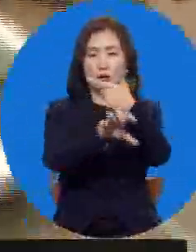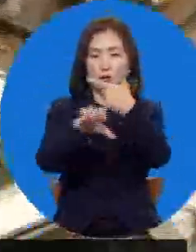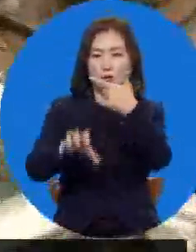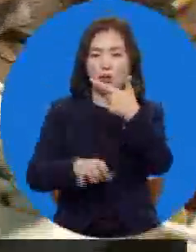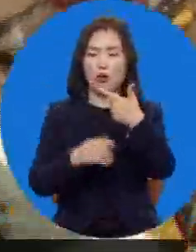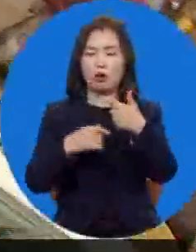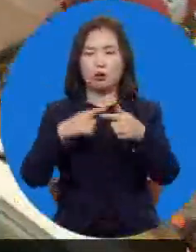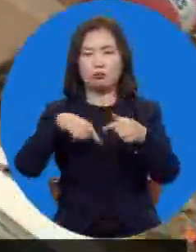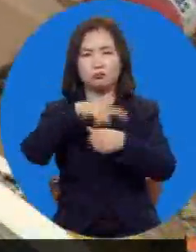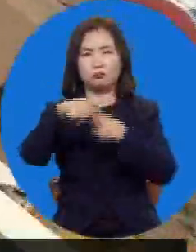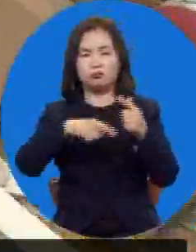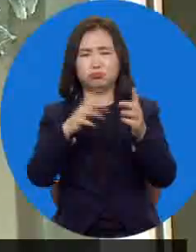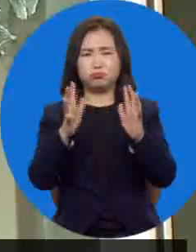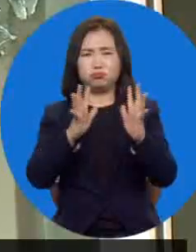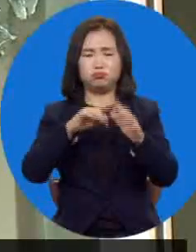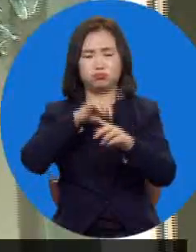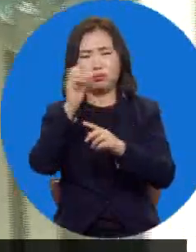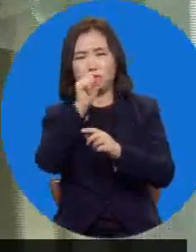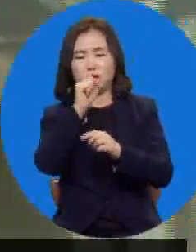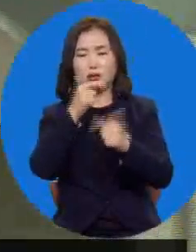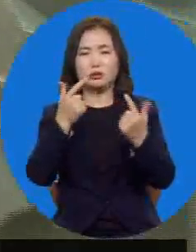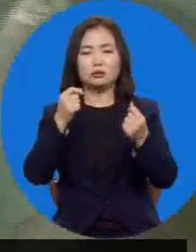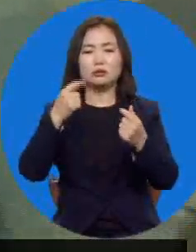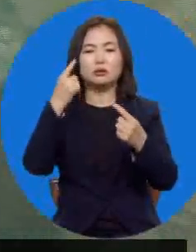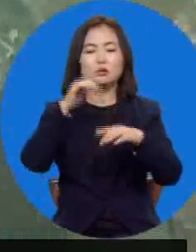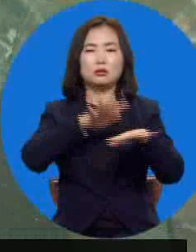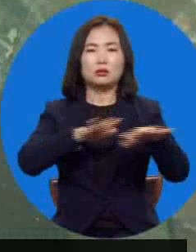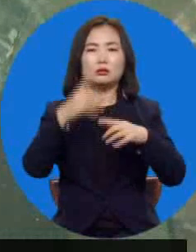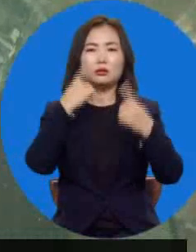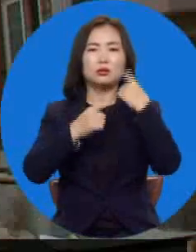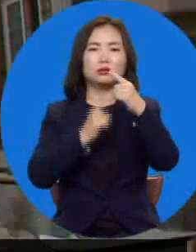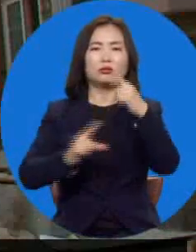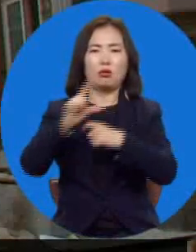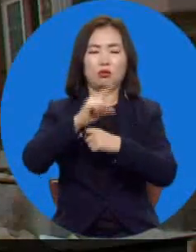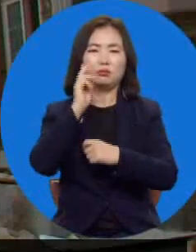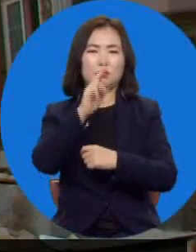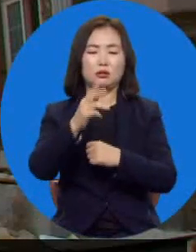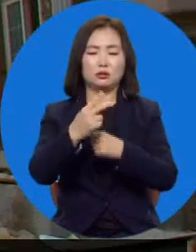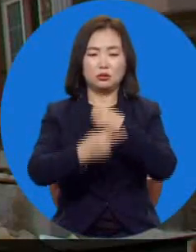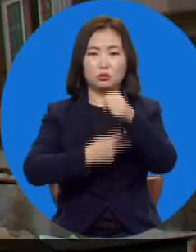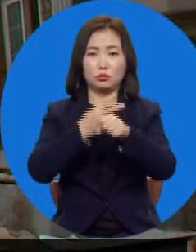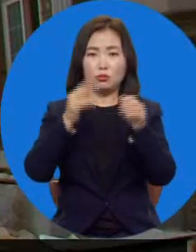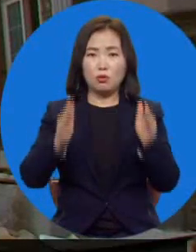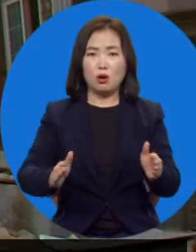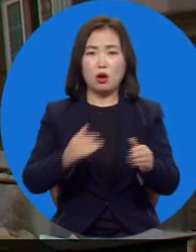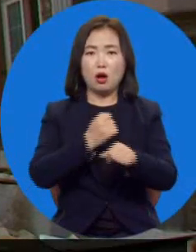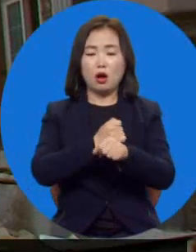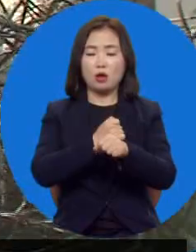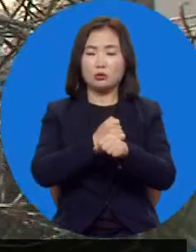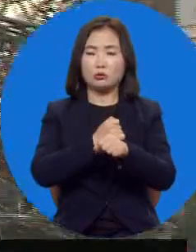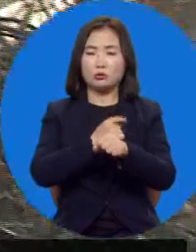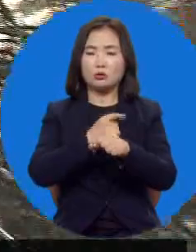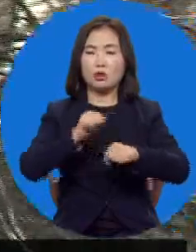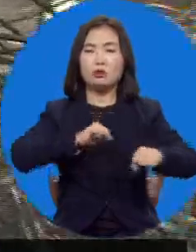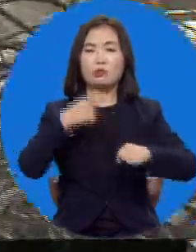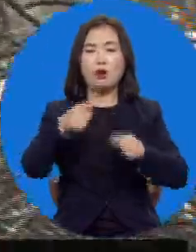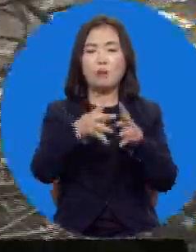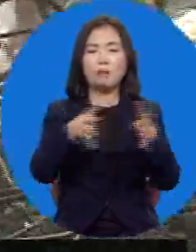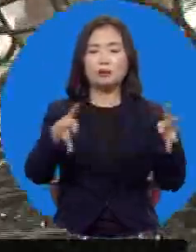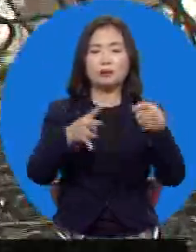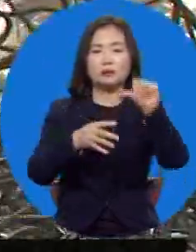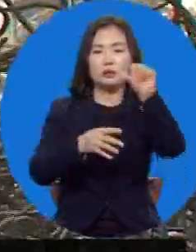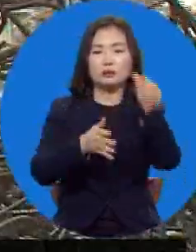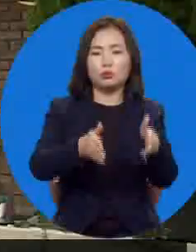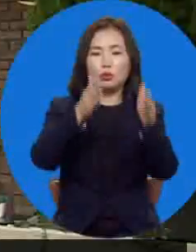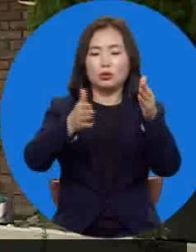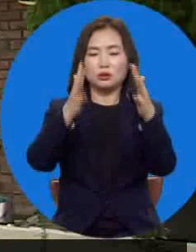을씨년스럽게 방치돼 지진 상처를 증폭시킨 이다 2년동안 가시적으로 이루어진 건 아파트 5개